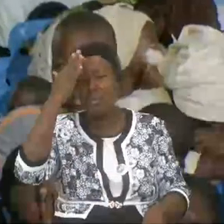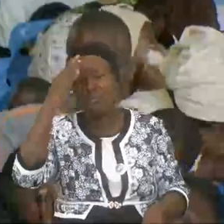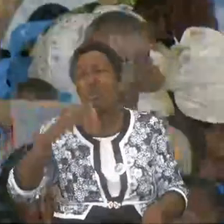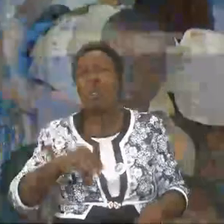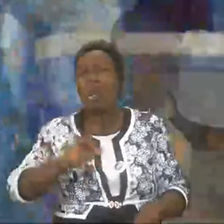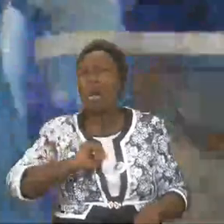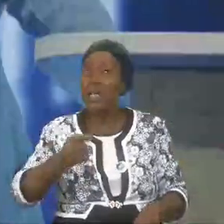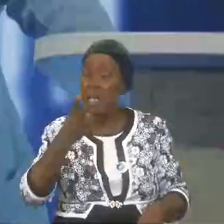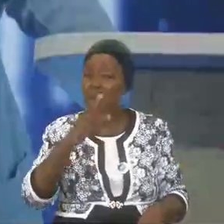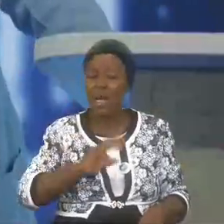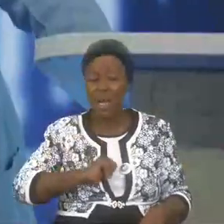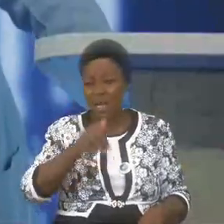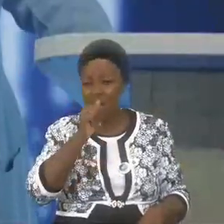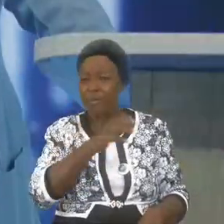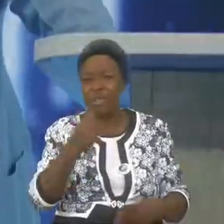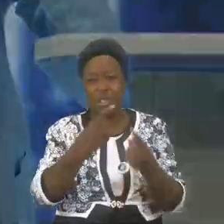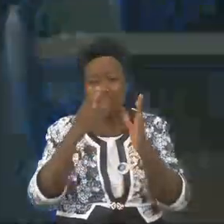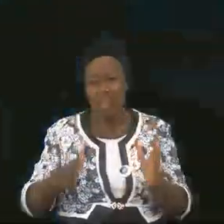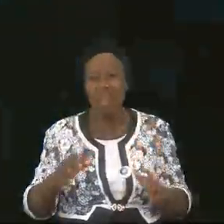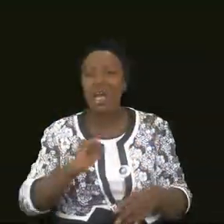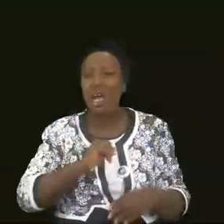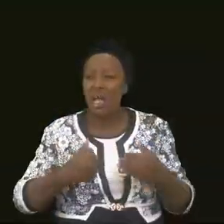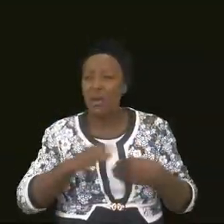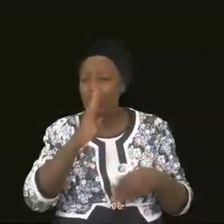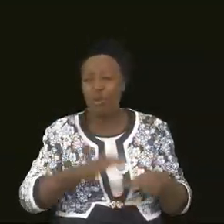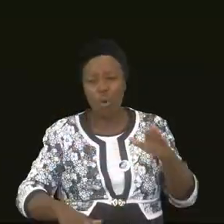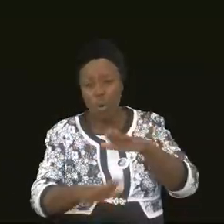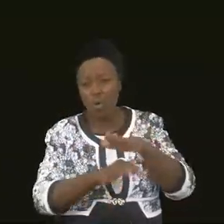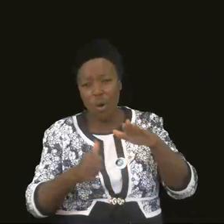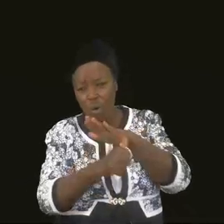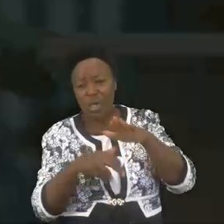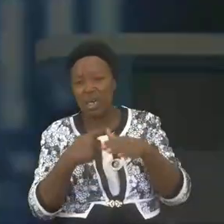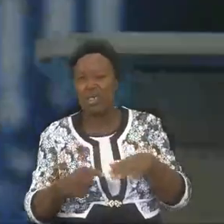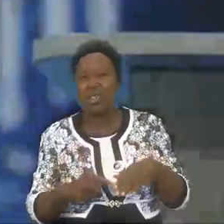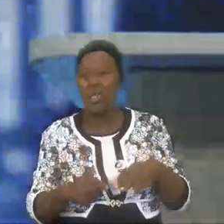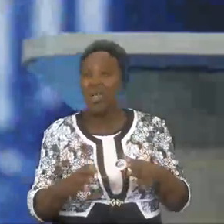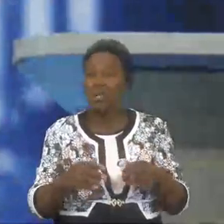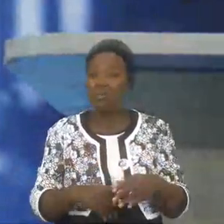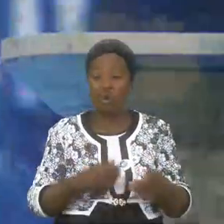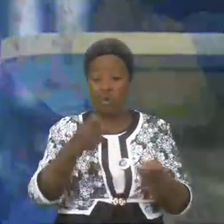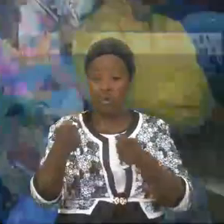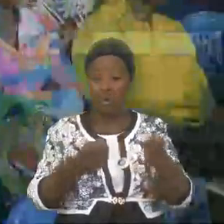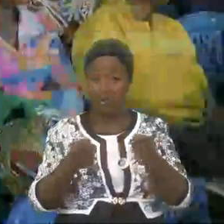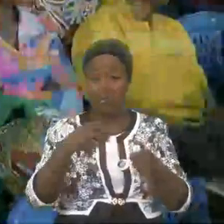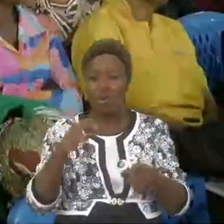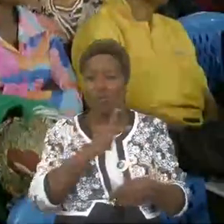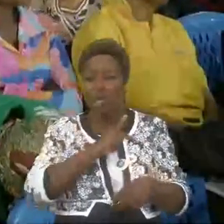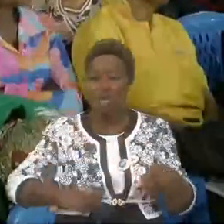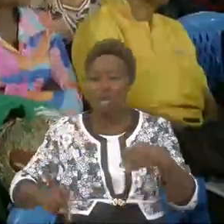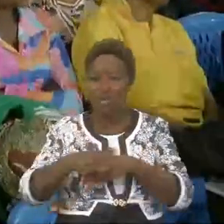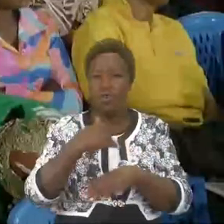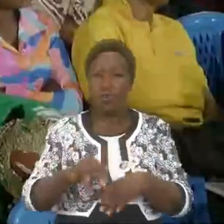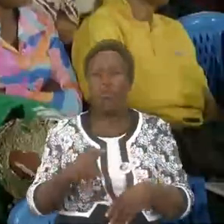Je ne serai plus sur le contrôle du règne de la maladie, de la dépravation, le règne